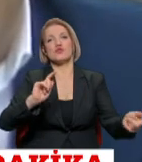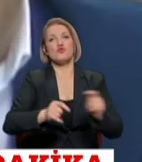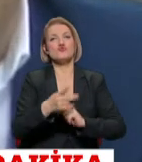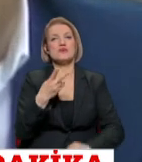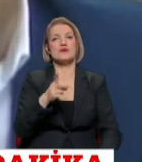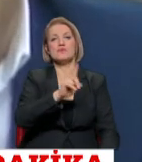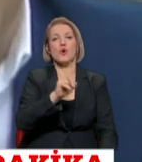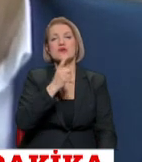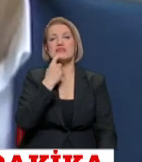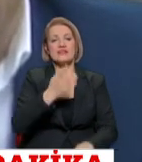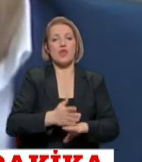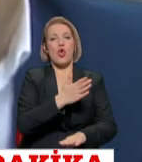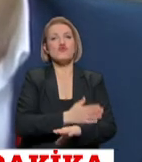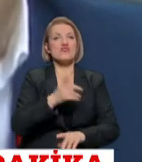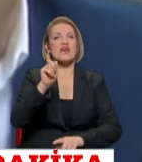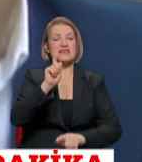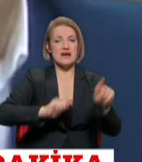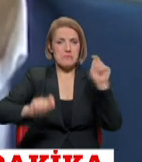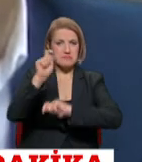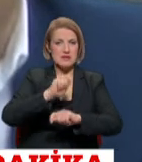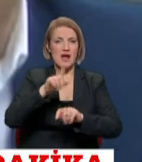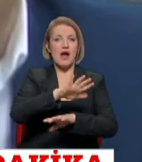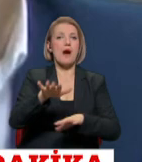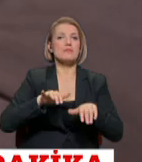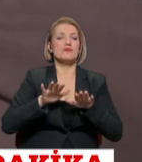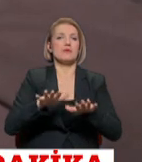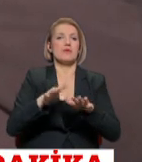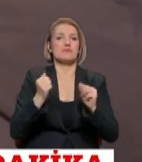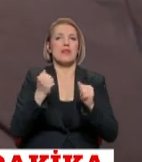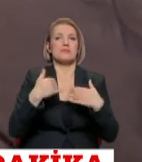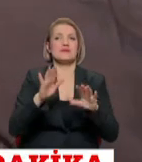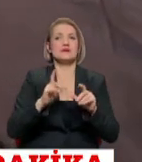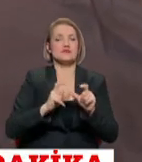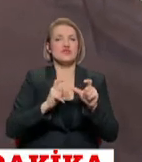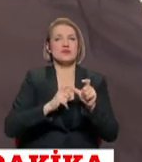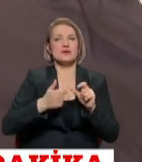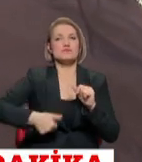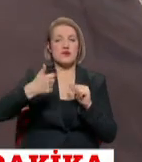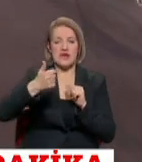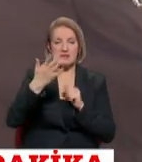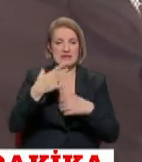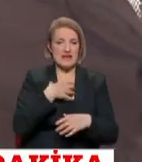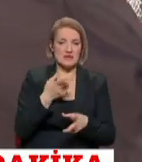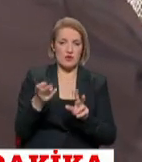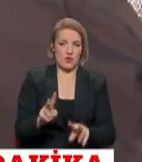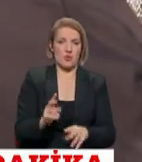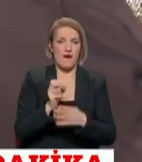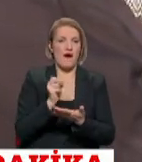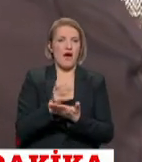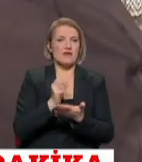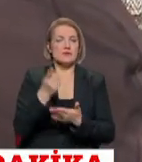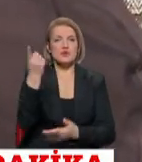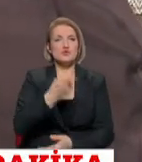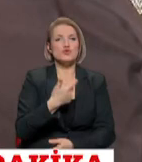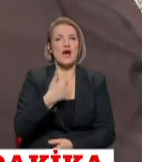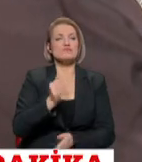önce yapılan yapıların çoğu depreme dayanıklı değil maalesef. Şerif Ayaz, o kendisi de vefat etti. Adıyaman'ın yaklaşık